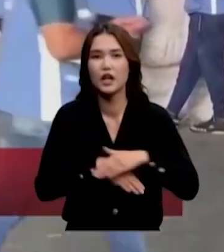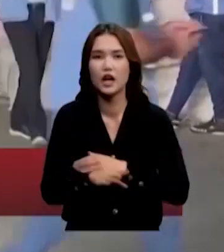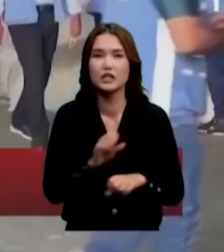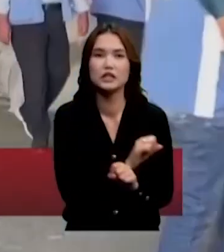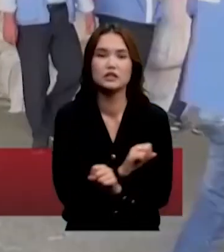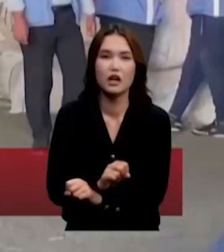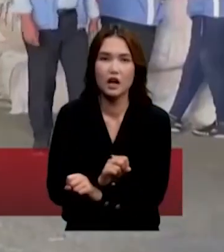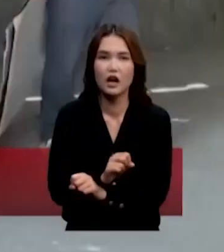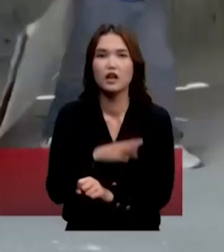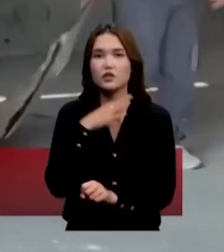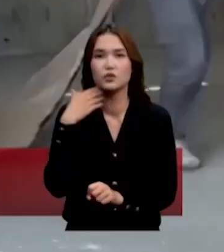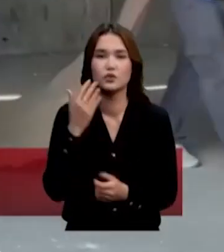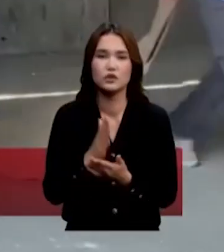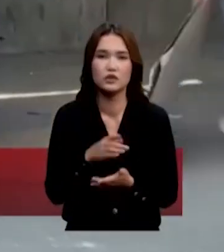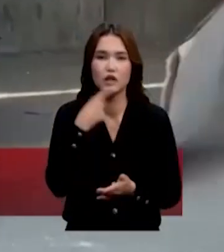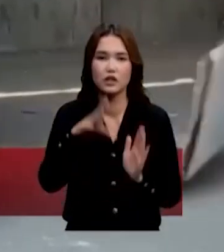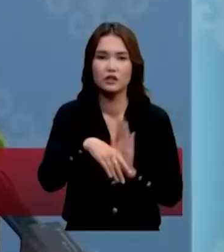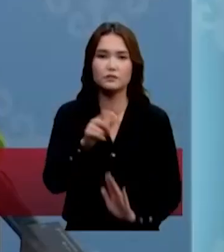бас тартып отыр дейт дипломаттар.